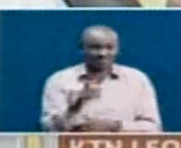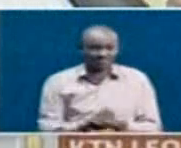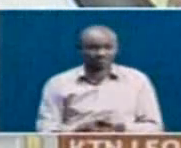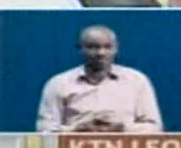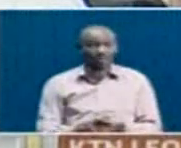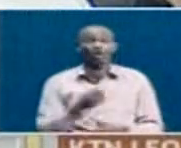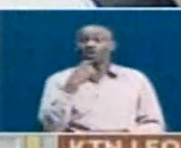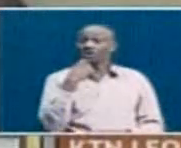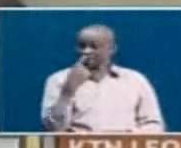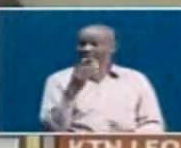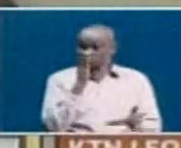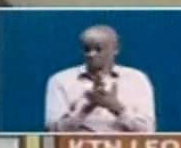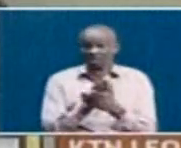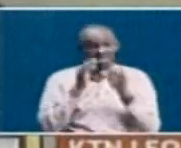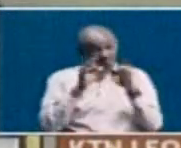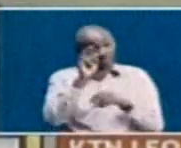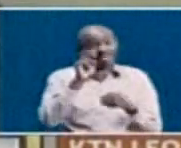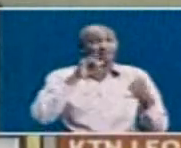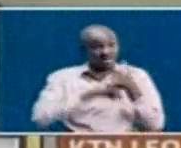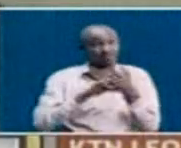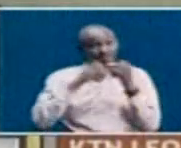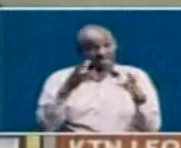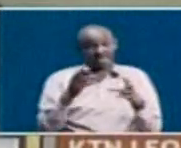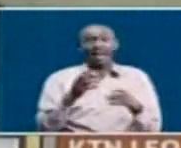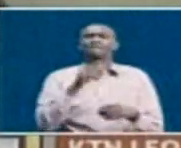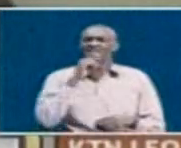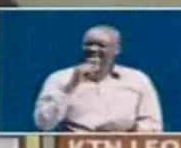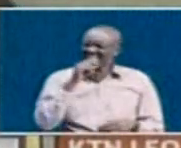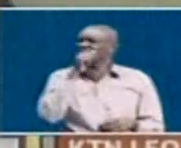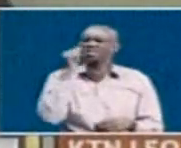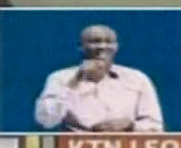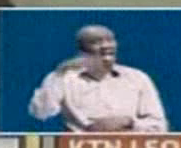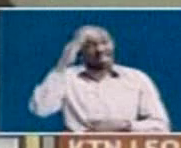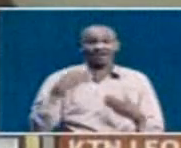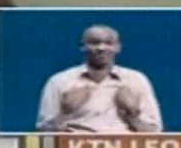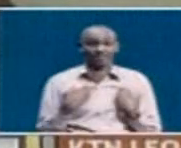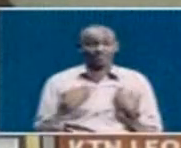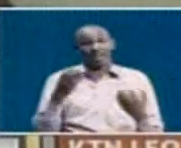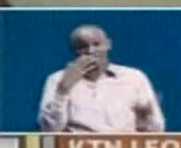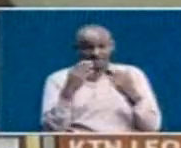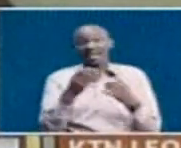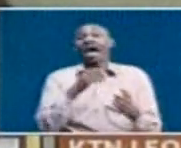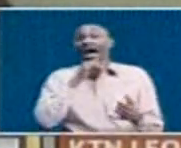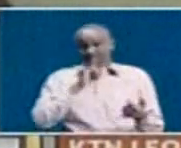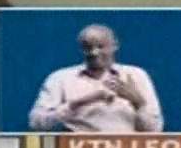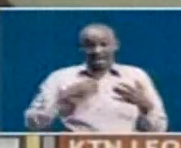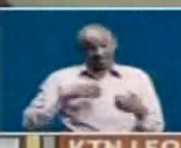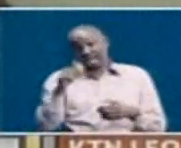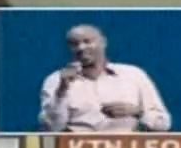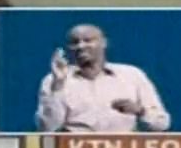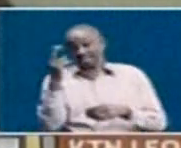Kusema la ukweli, Mwanaisha, ukiangalia katika ndoa nyingi wanaume wana siri. Pengine mwanamume ameoa mke mwingine